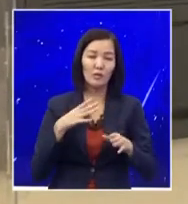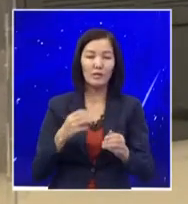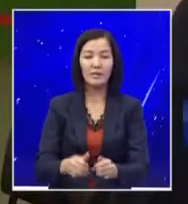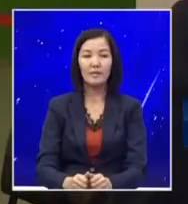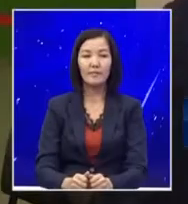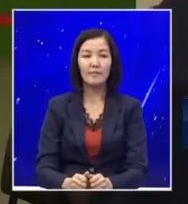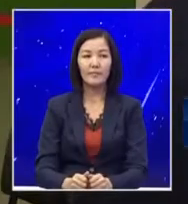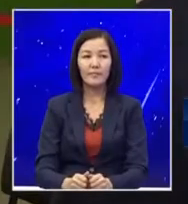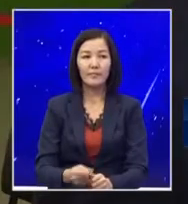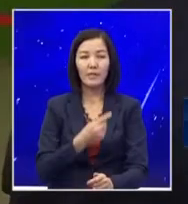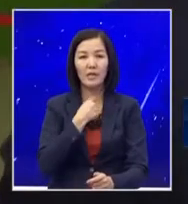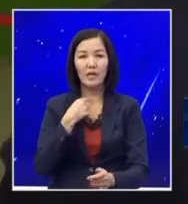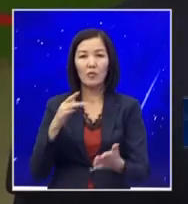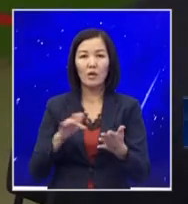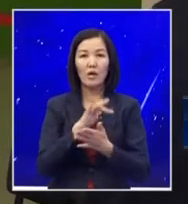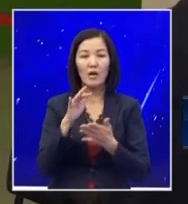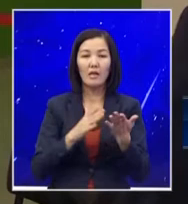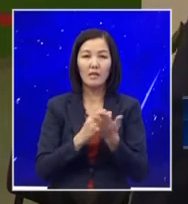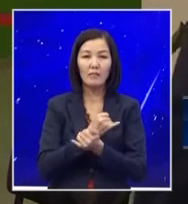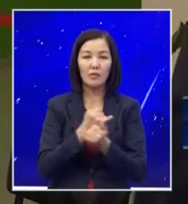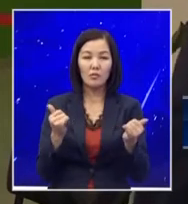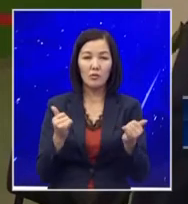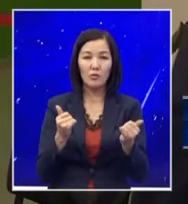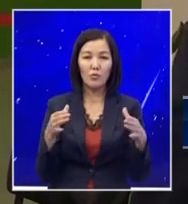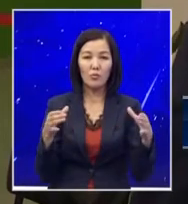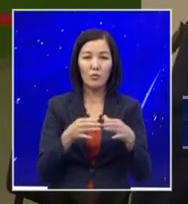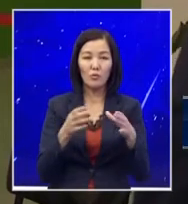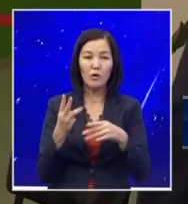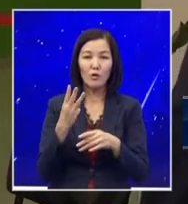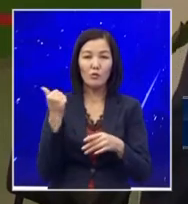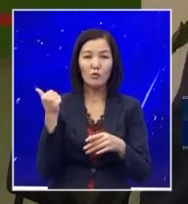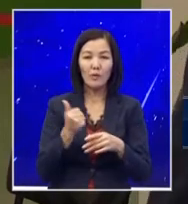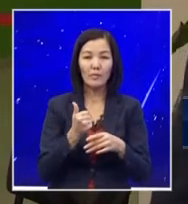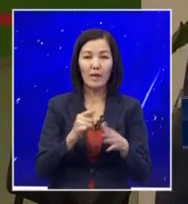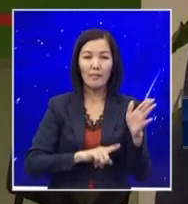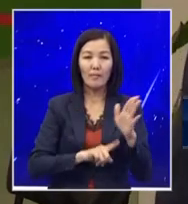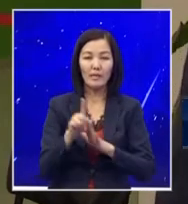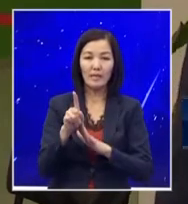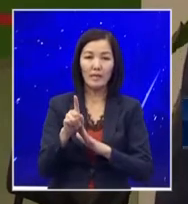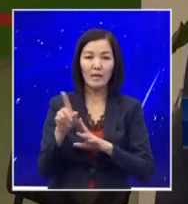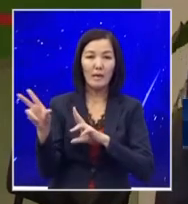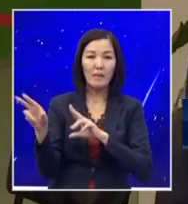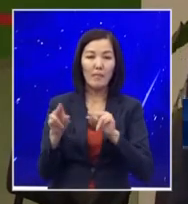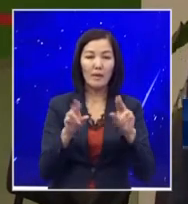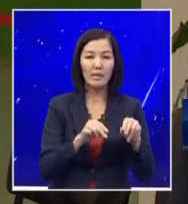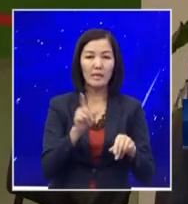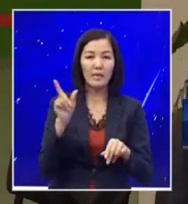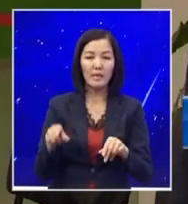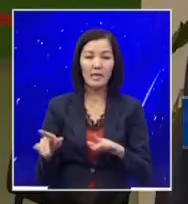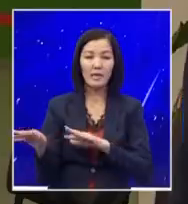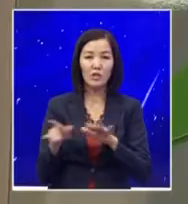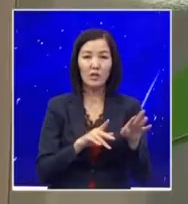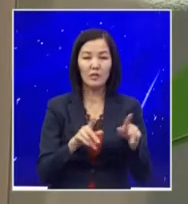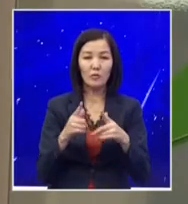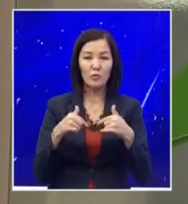сенімде. Талдықорған қалалық халыққа қызмет көрсету бөлімі осы 3 аптадан бері бақытты клиент ретінде бақытты клиент шарасын ұйымдастырып